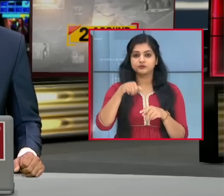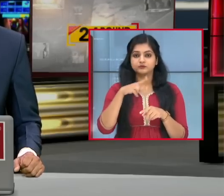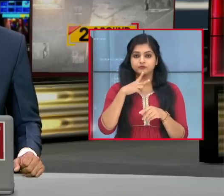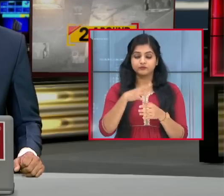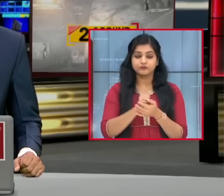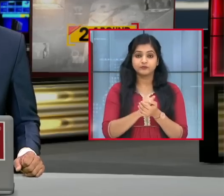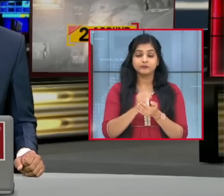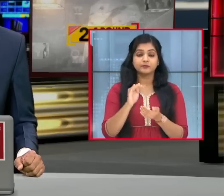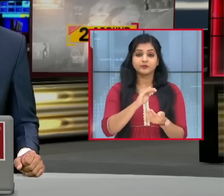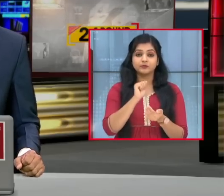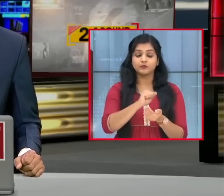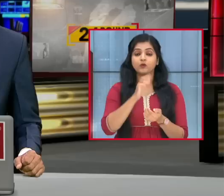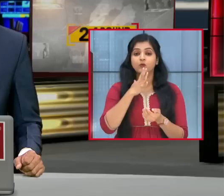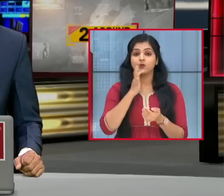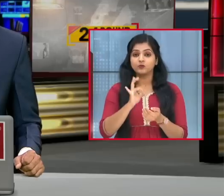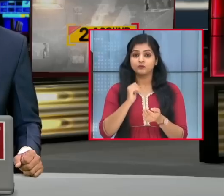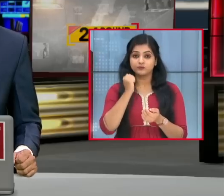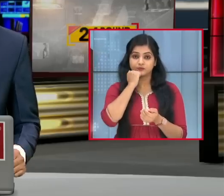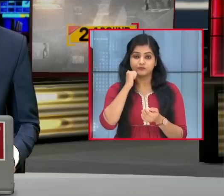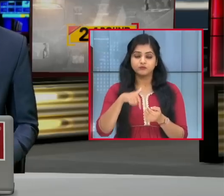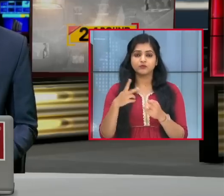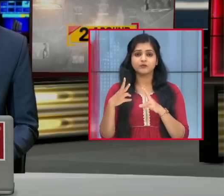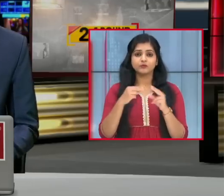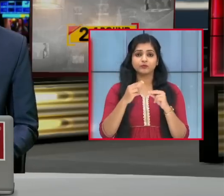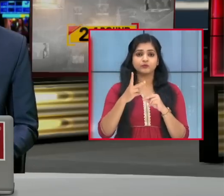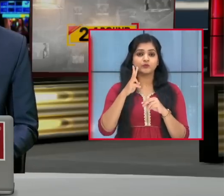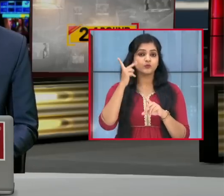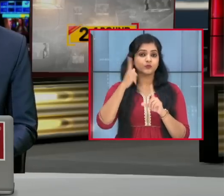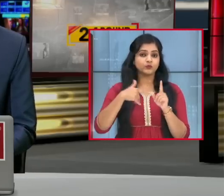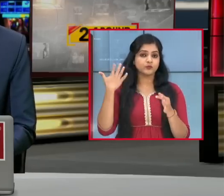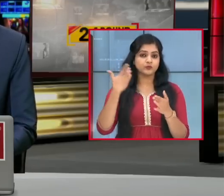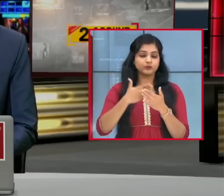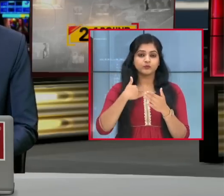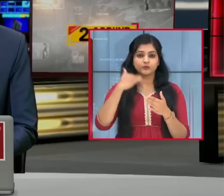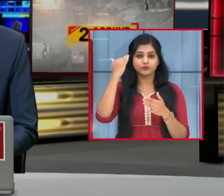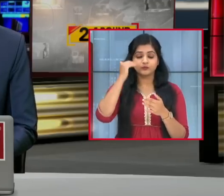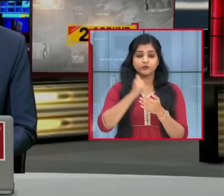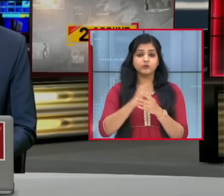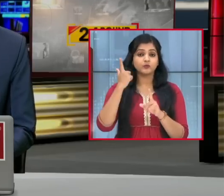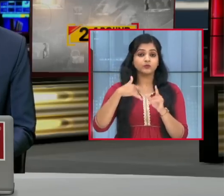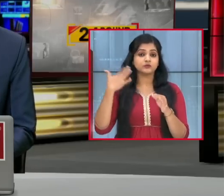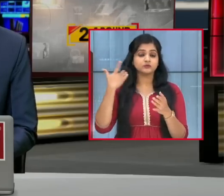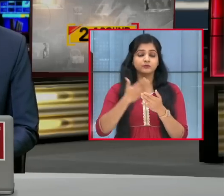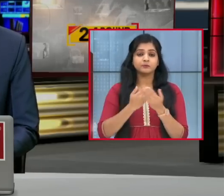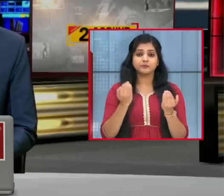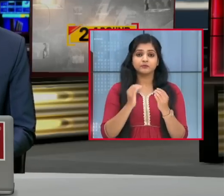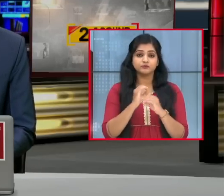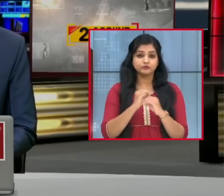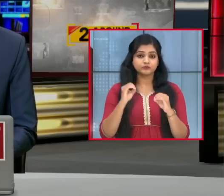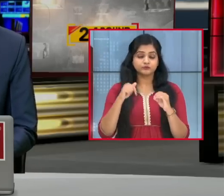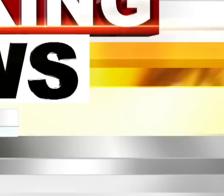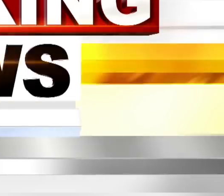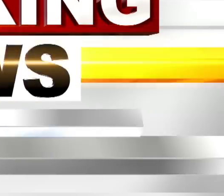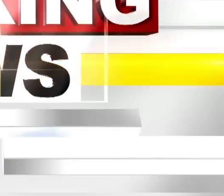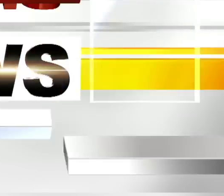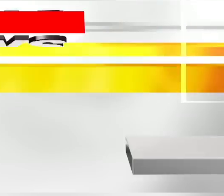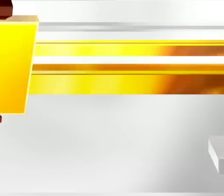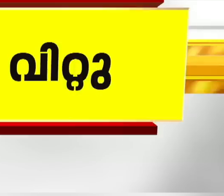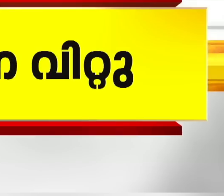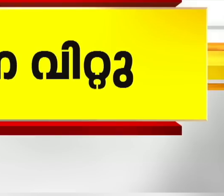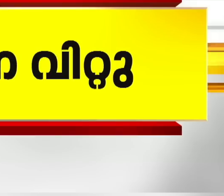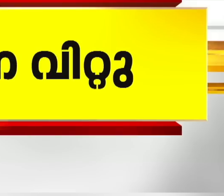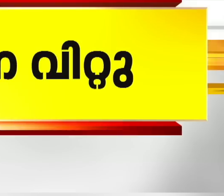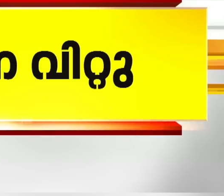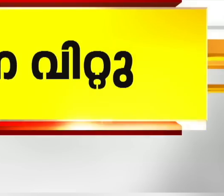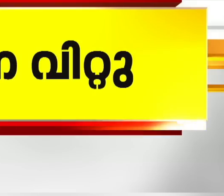മാതാവുമായി 2 വർഷത്തെ പരിചയമുണ്ട്. വർഷങ്ങളായി മക്കളില്ലാത്തതിനാലാണ് കുഞ്ഞിനെ വാങ്ങിയതെന്നും യുവതി പറഞ്ഞു. എനിക്ക്